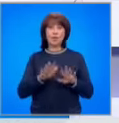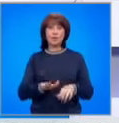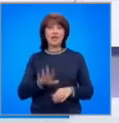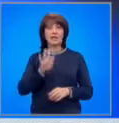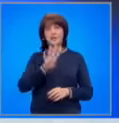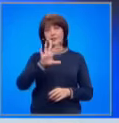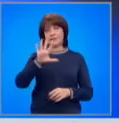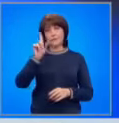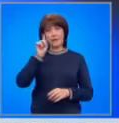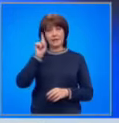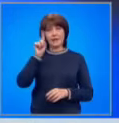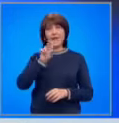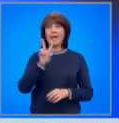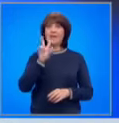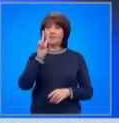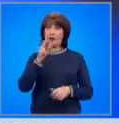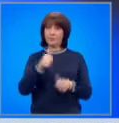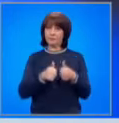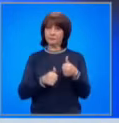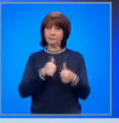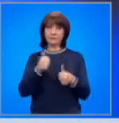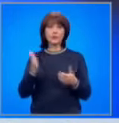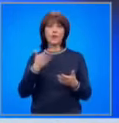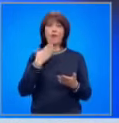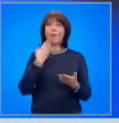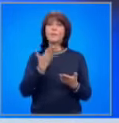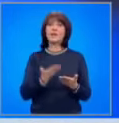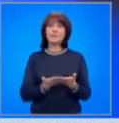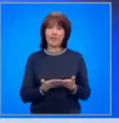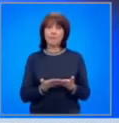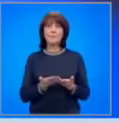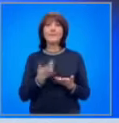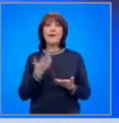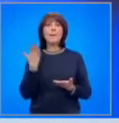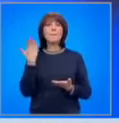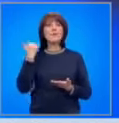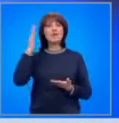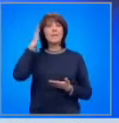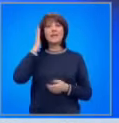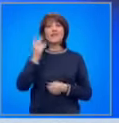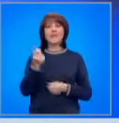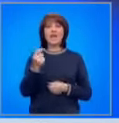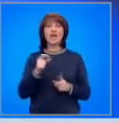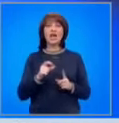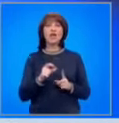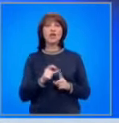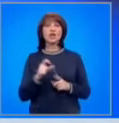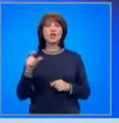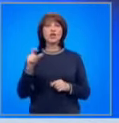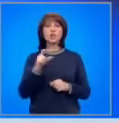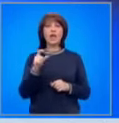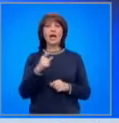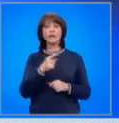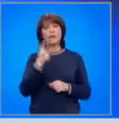дни. Двама претенденти вече обявиха кандидатурите си. Това са бившият министър на финансите Риши Сунака, който се смята за